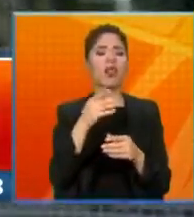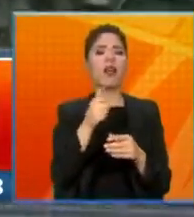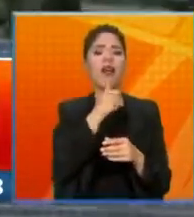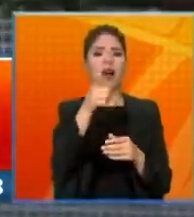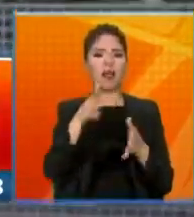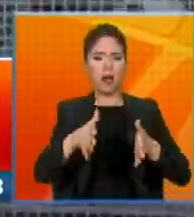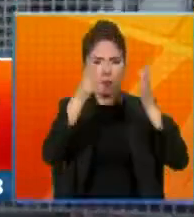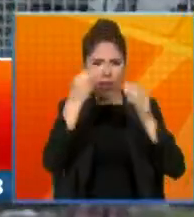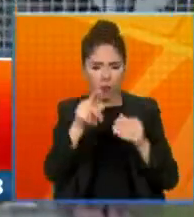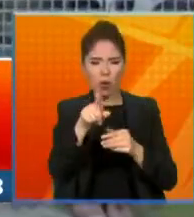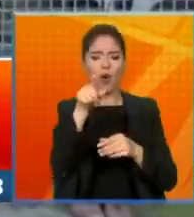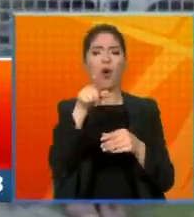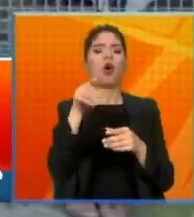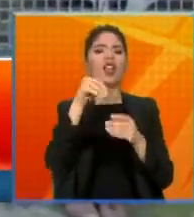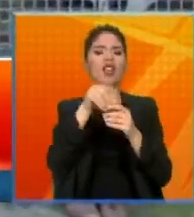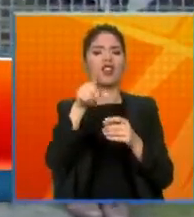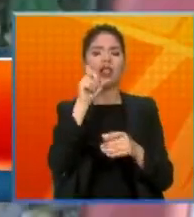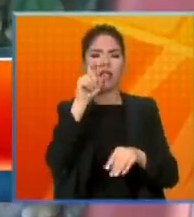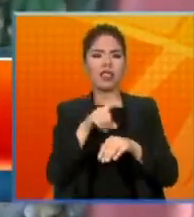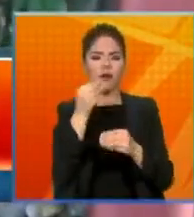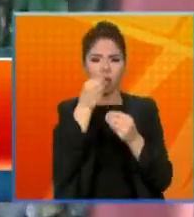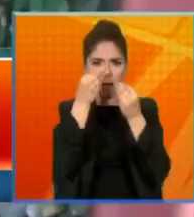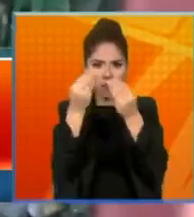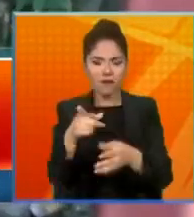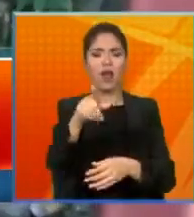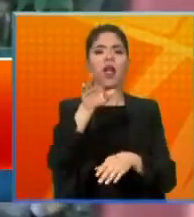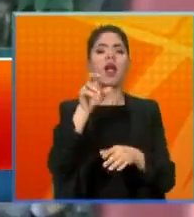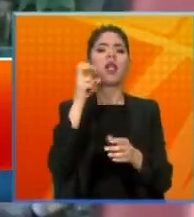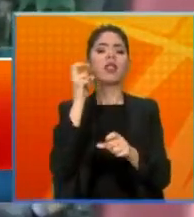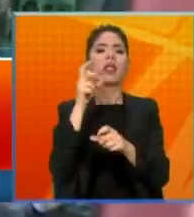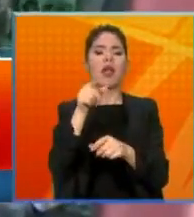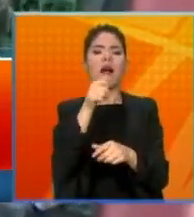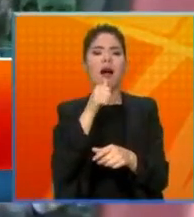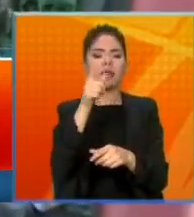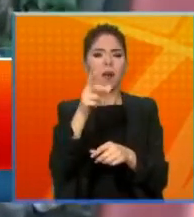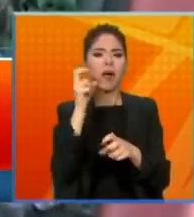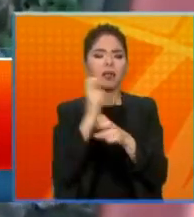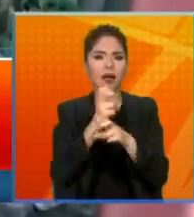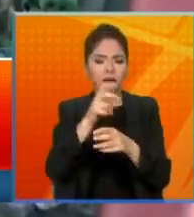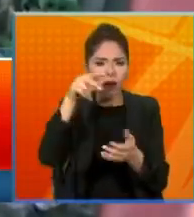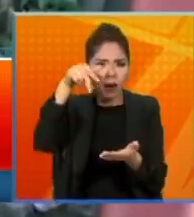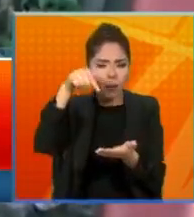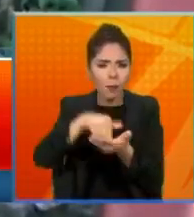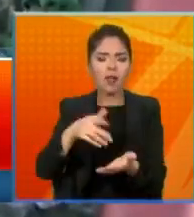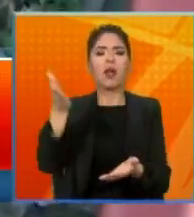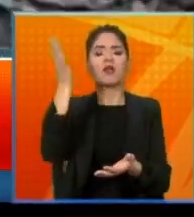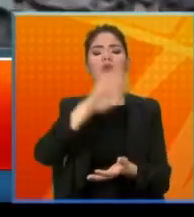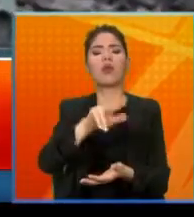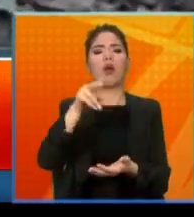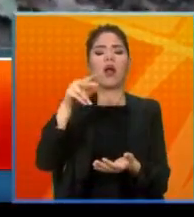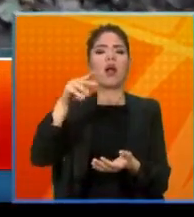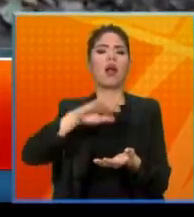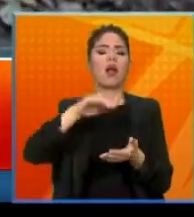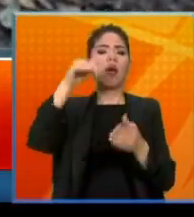bahçesindeki tavukları besliyordu. Bahçede gezilen adamın tahta parçasına basmasıyla kendisini 15 metrelik kuyuda bulması bir